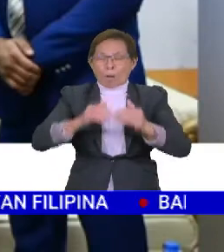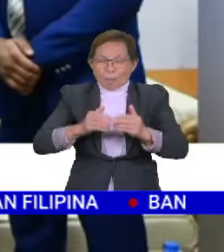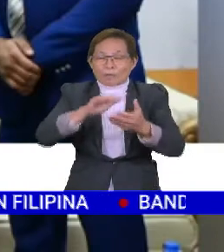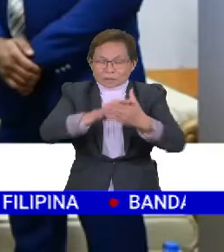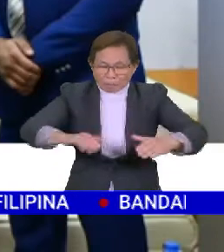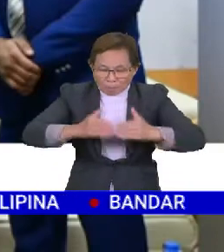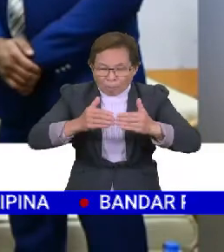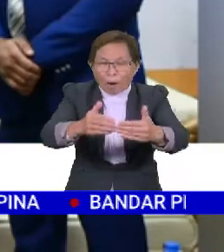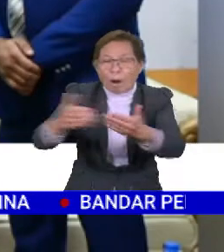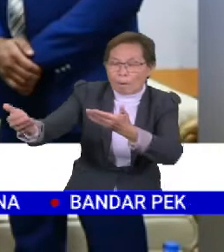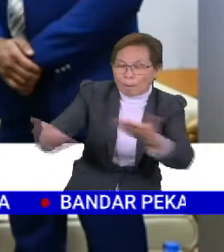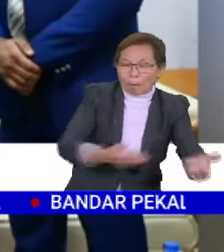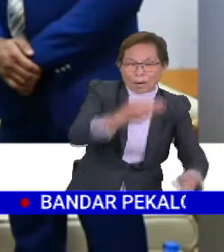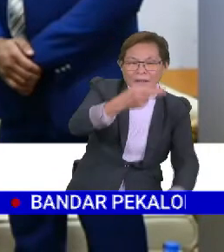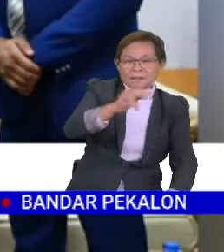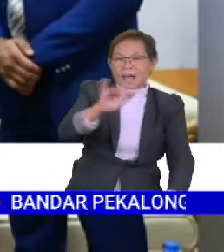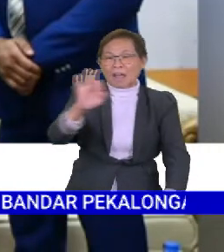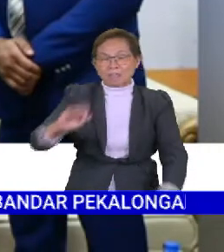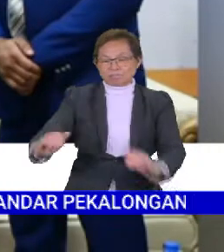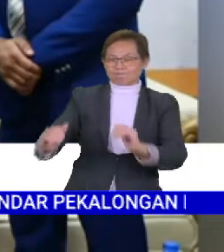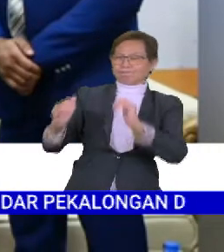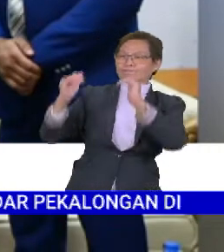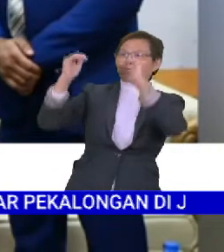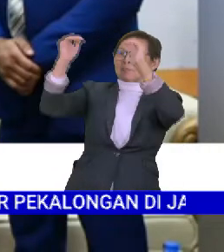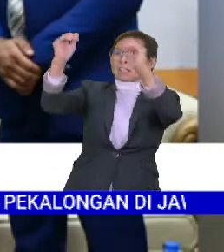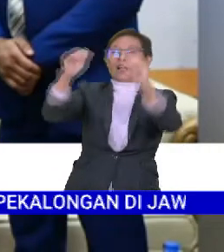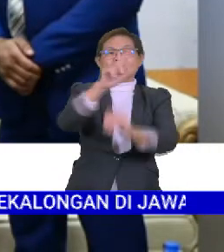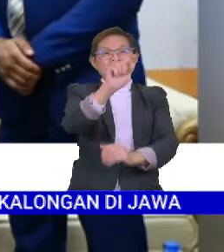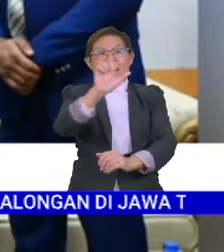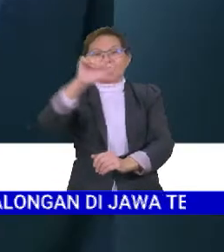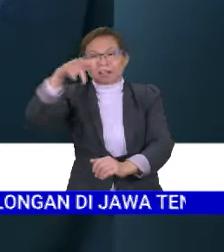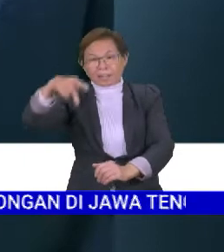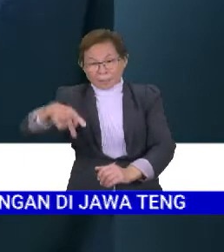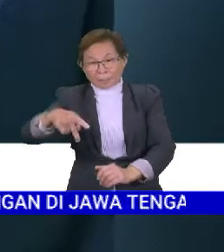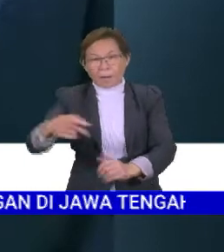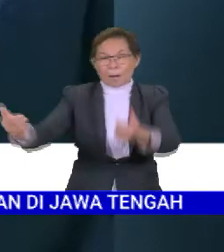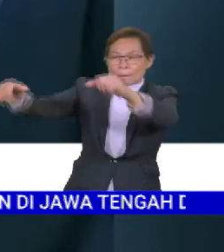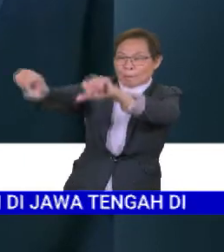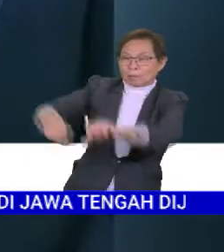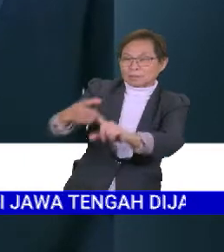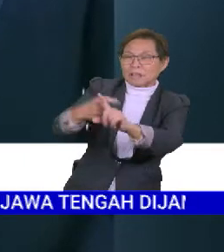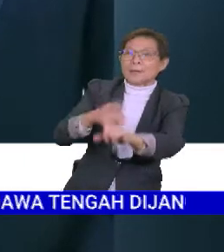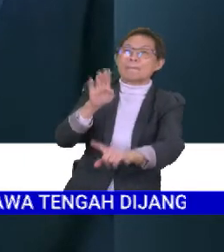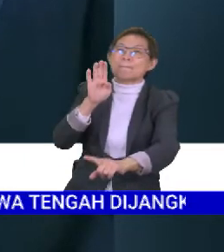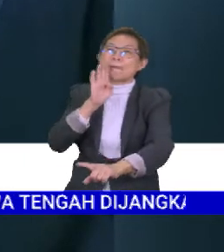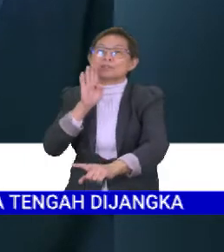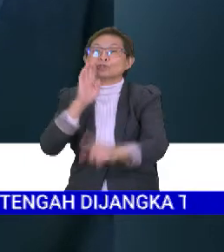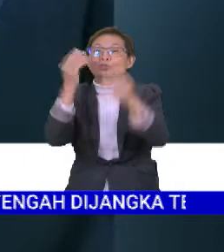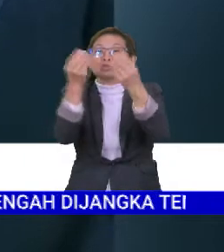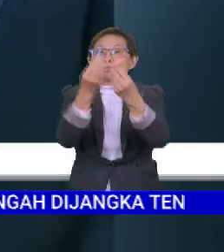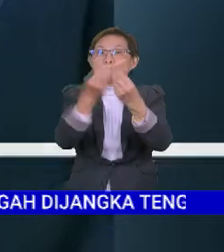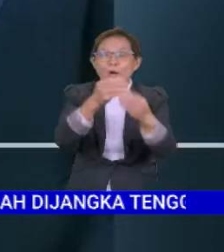membawa fihih ke peringkat lebih tinggi dat moh menewaskan Mark kodron dari Belgium dengan jumlah